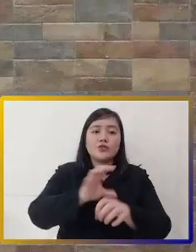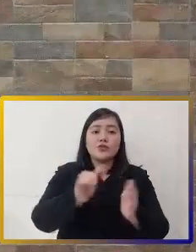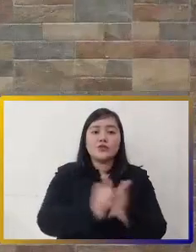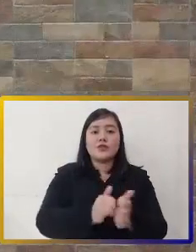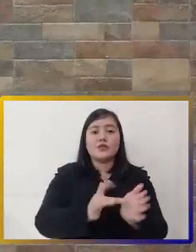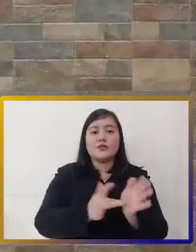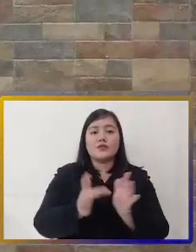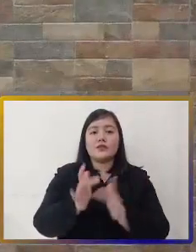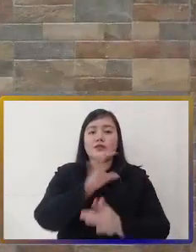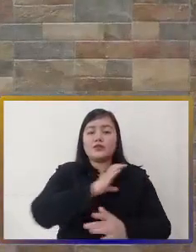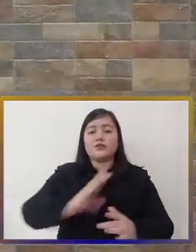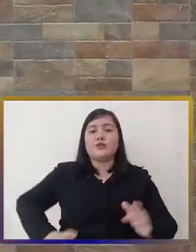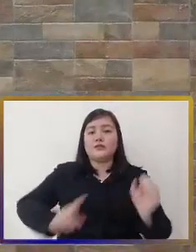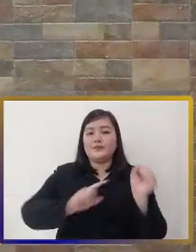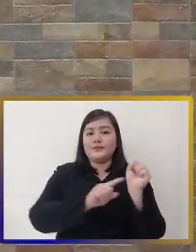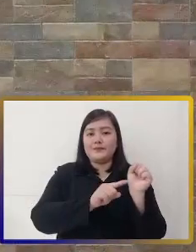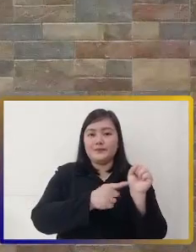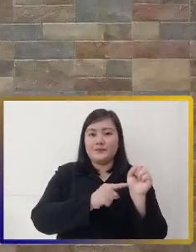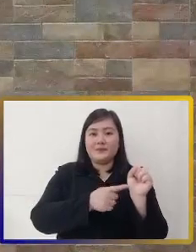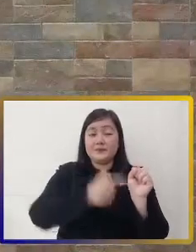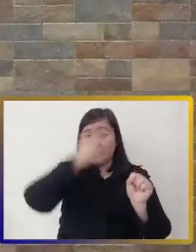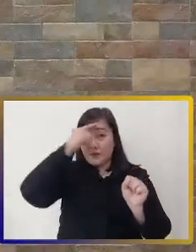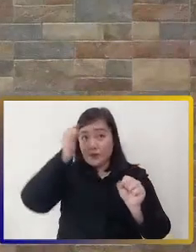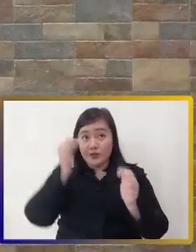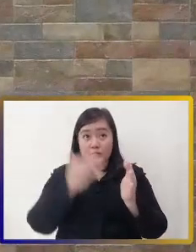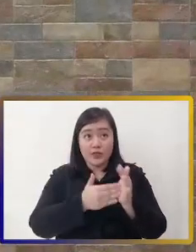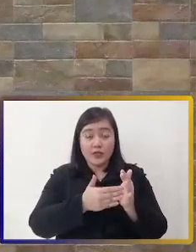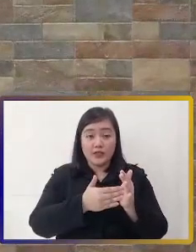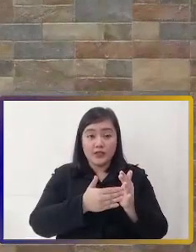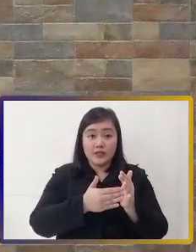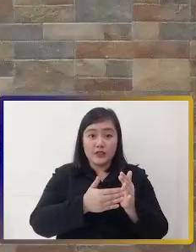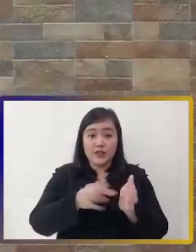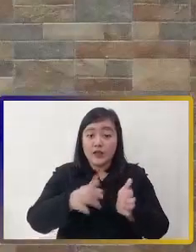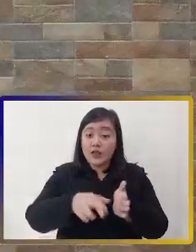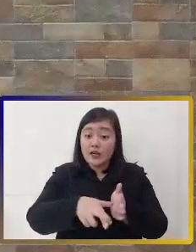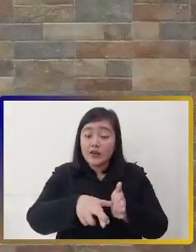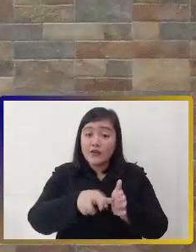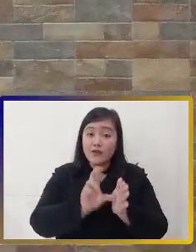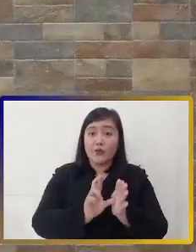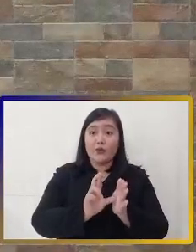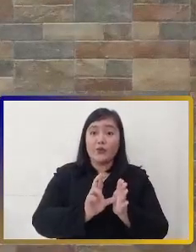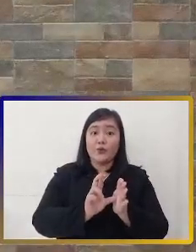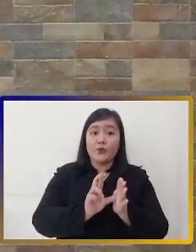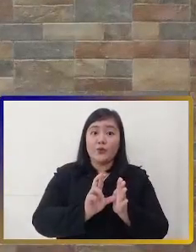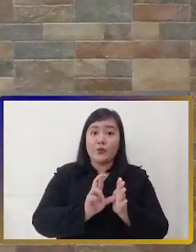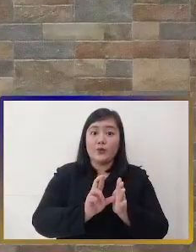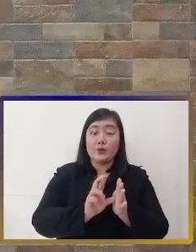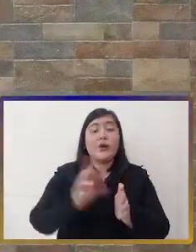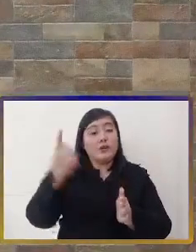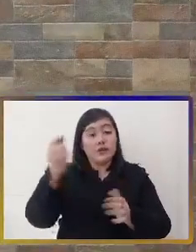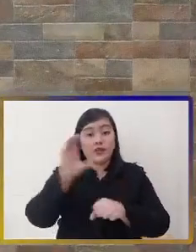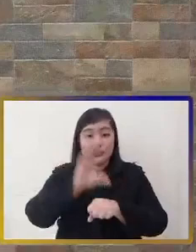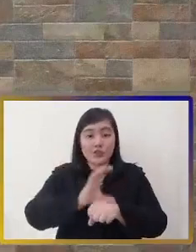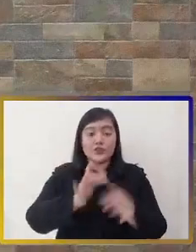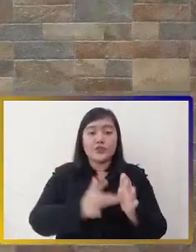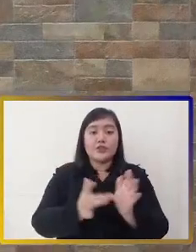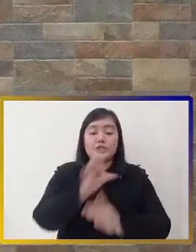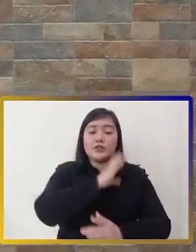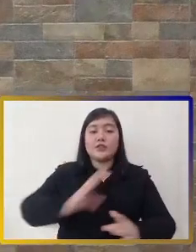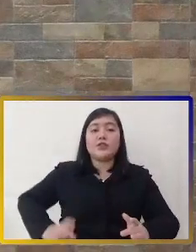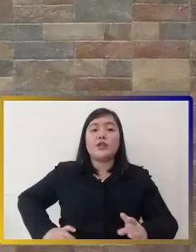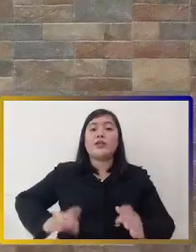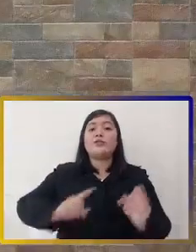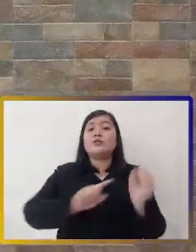kung babalik po tayo sa mga pinag-aralan natin nauna, the church that Jesus Christ built was established